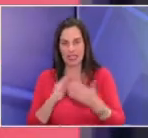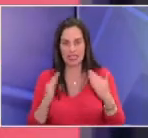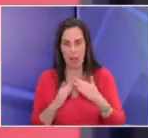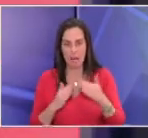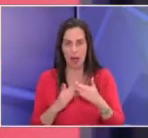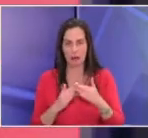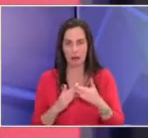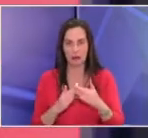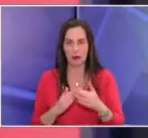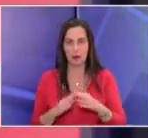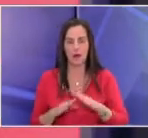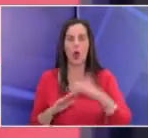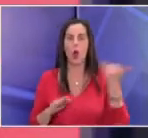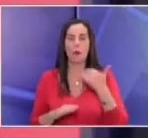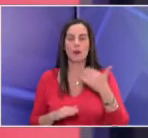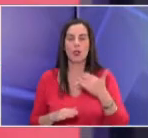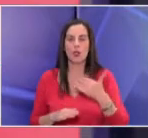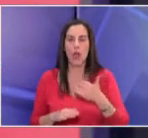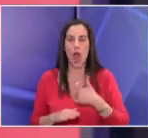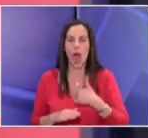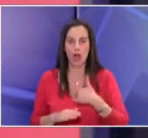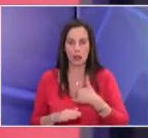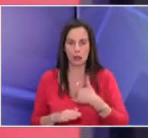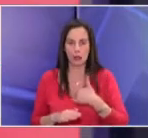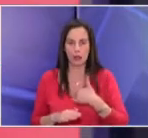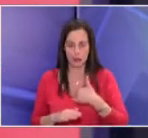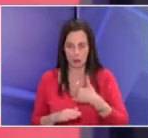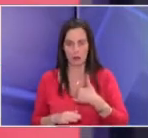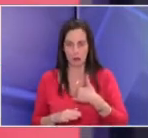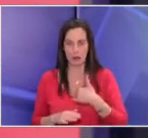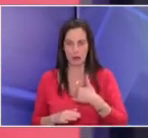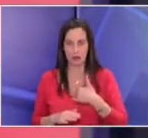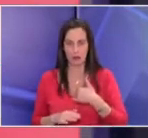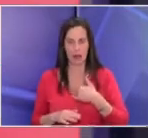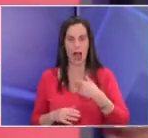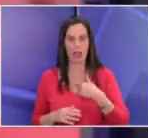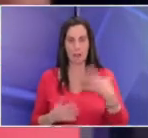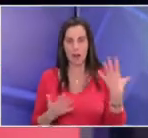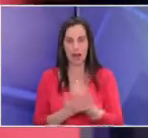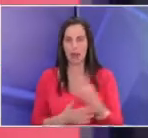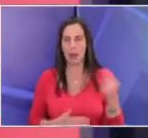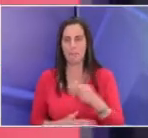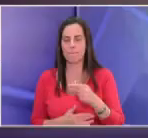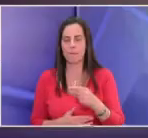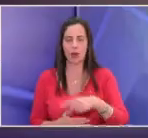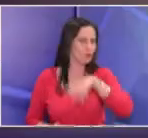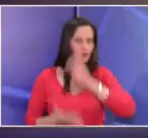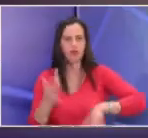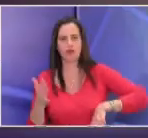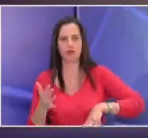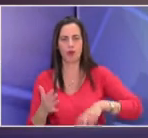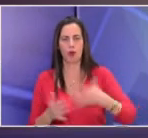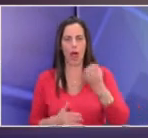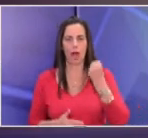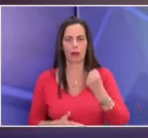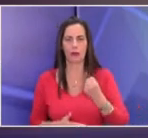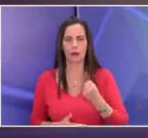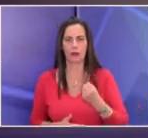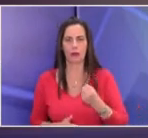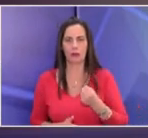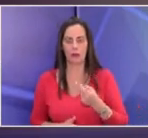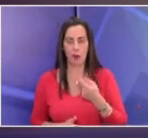המפלגות בערים הגדולות של הבחירות המקומיות. דיברנו על זה, לא קרה עם זה שום דבר. אני אישית שמעתי מתמודדים בעיר אחת שנקראת תל אביב, מסבירים לי איך